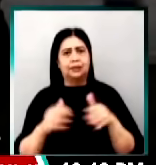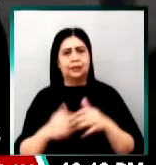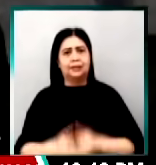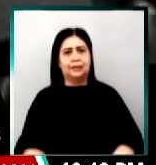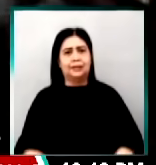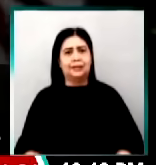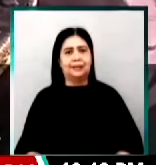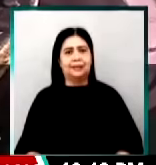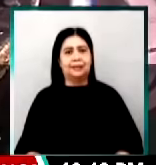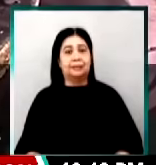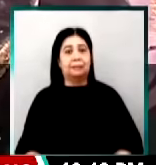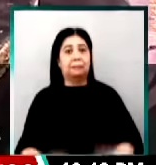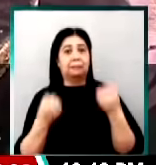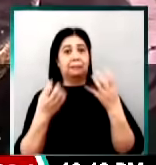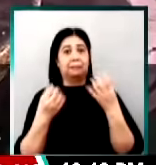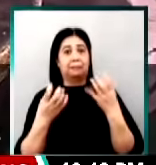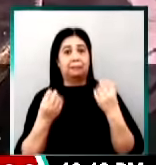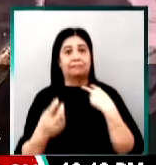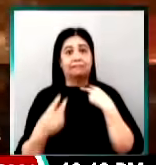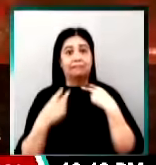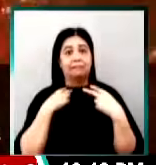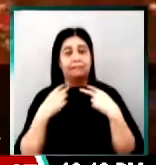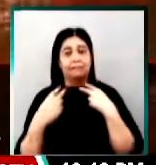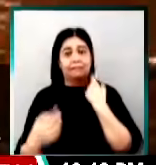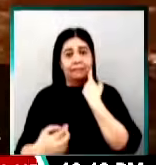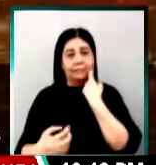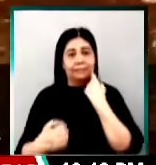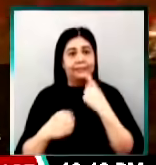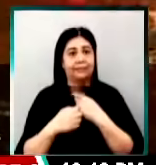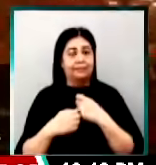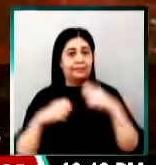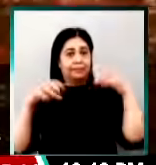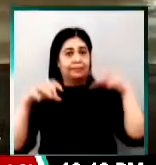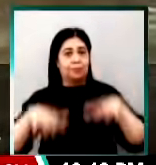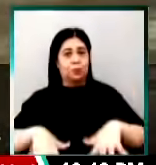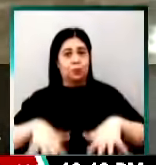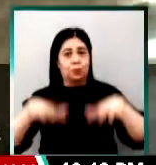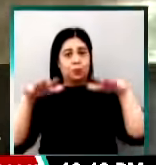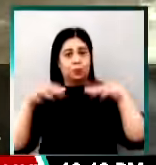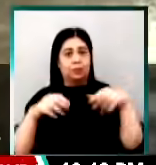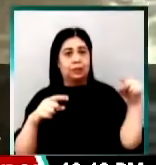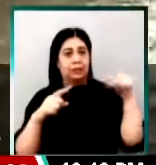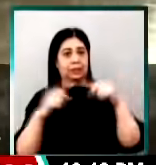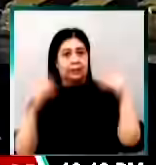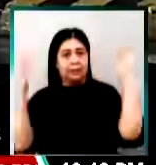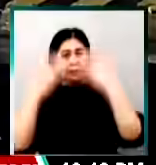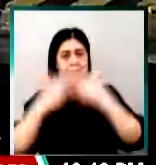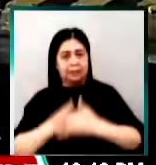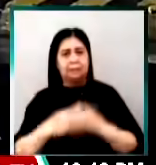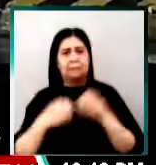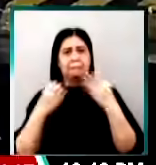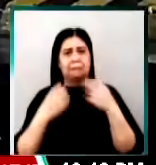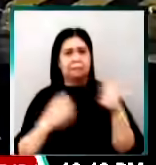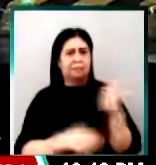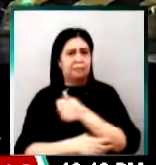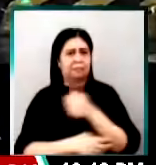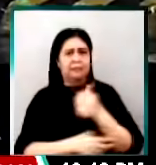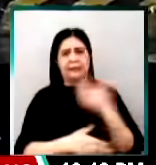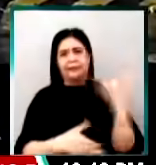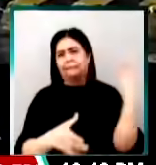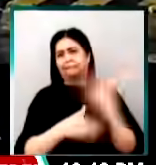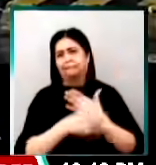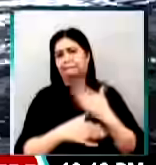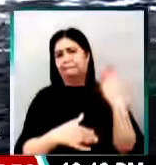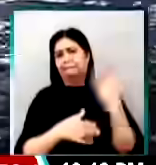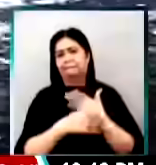Marami rin ang na-stranded kanina dahil baha ang kalsada. Hanggang gabi, maraming motorista ang naperwisyo. Sa kabila